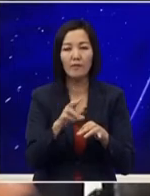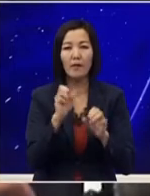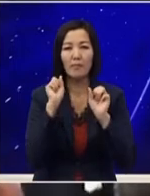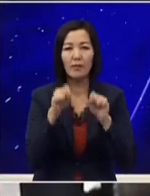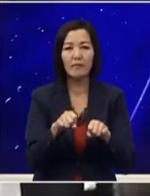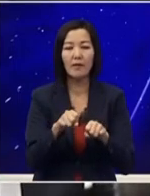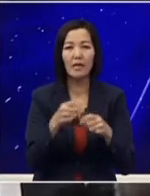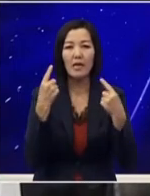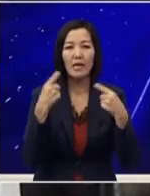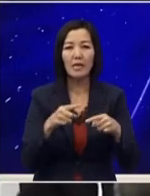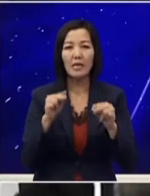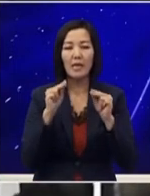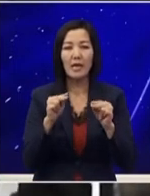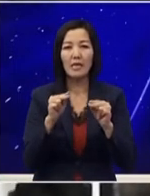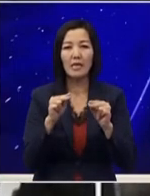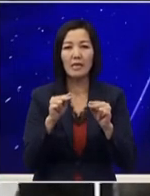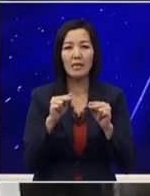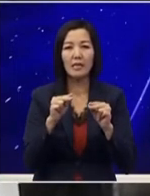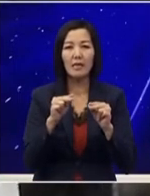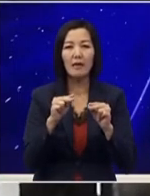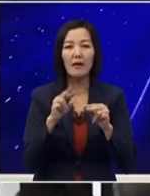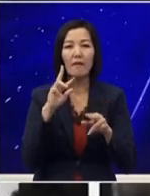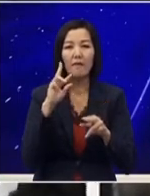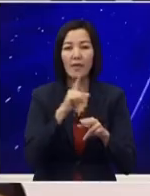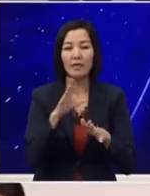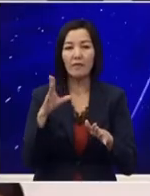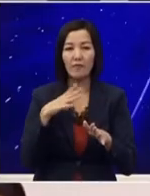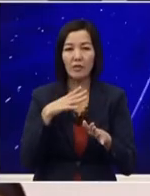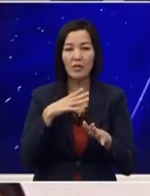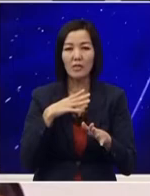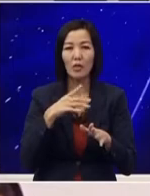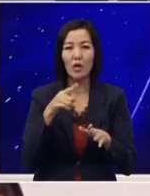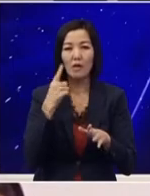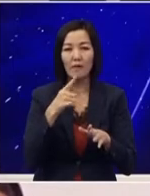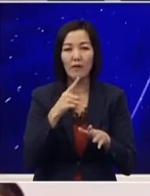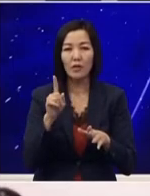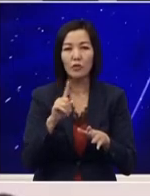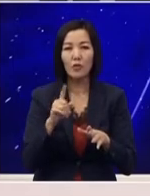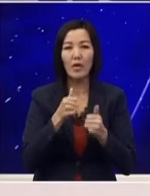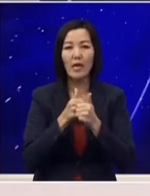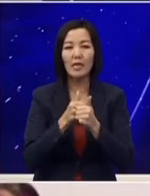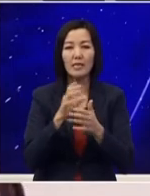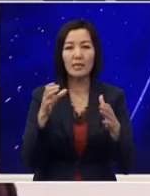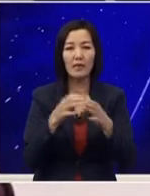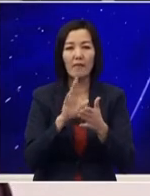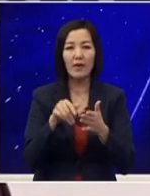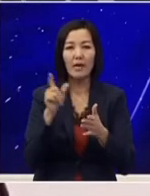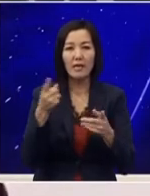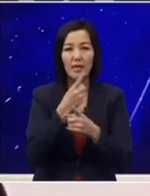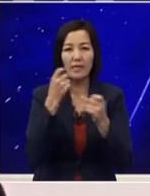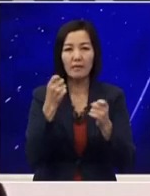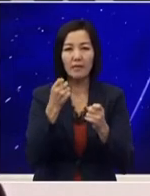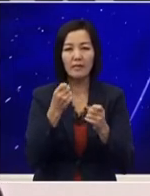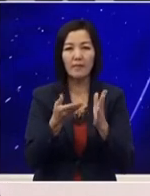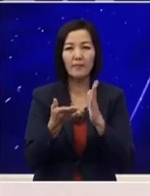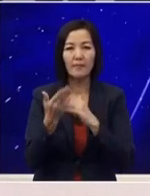позволяло занижать реальные показатели содержания вредных веществ. Утверждается, что экс-главе компании стало известно об этом